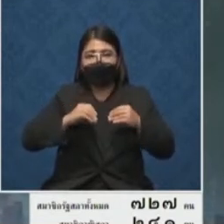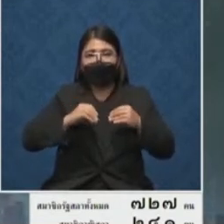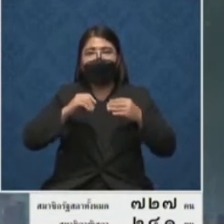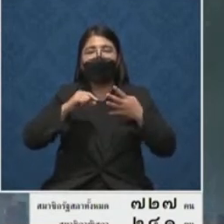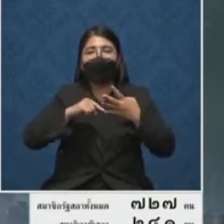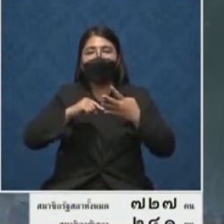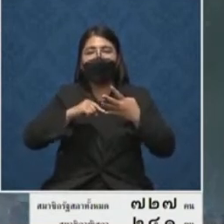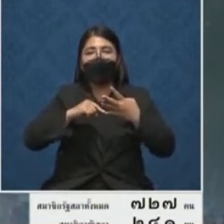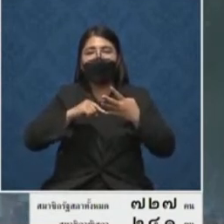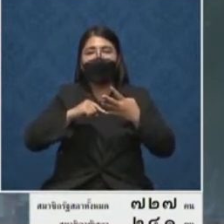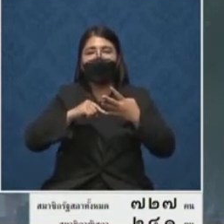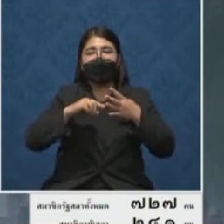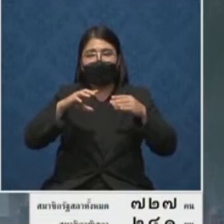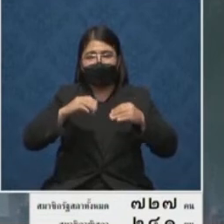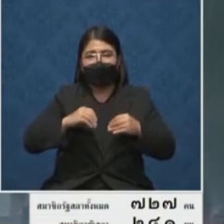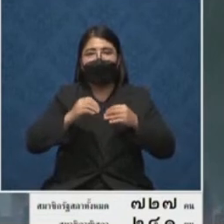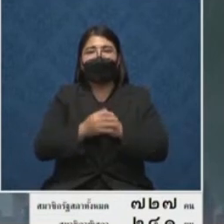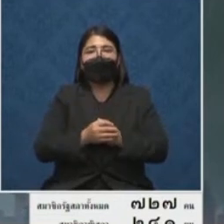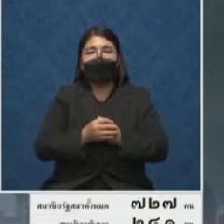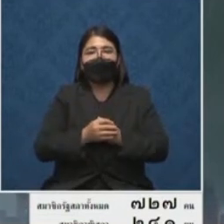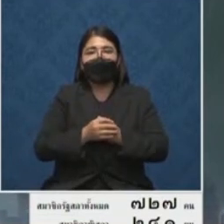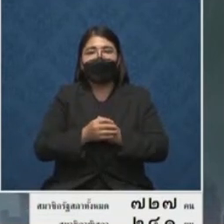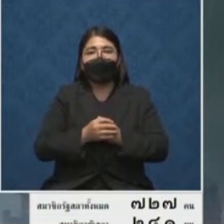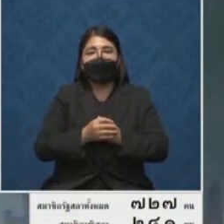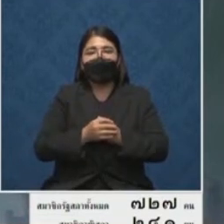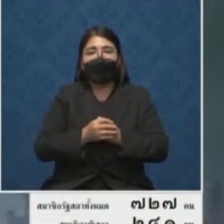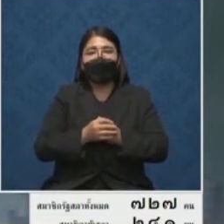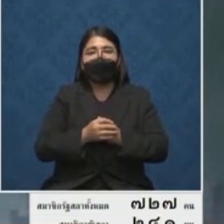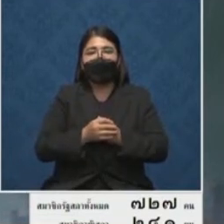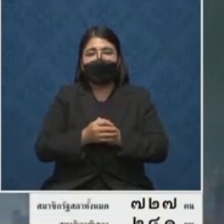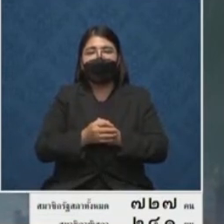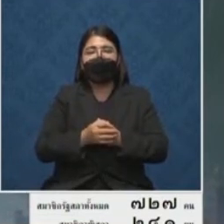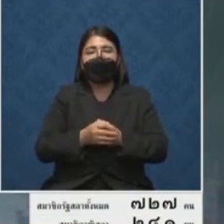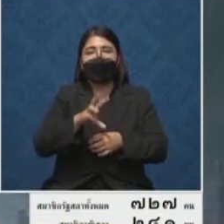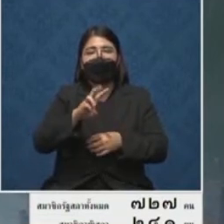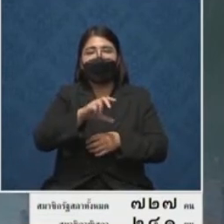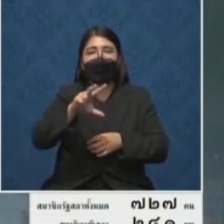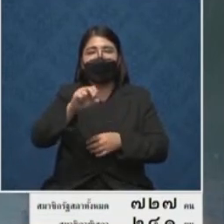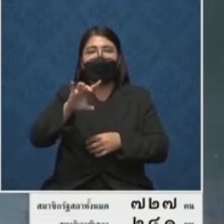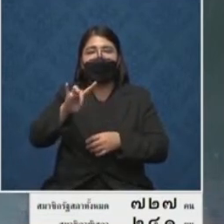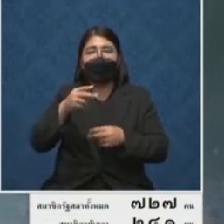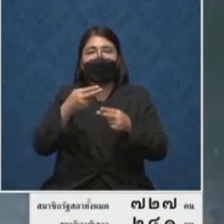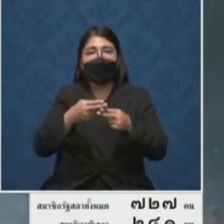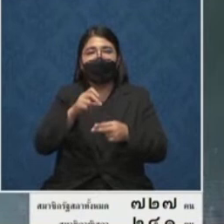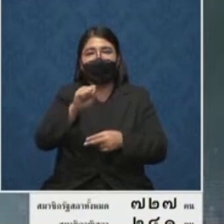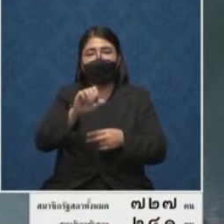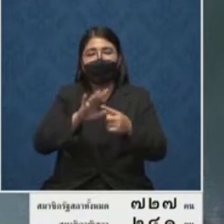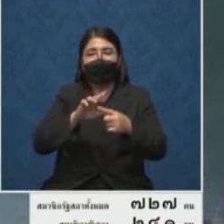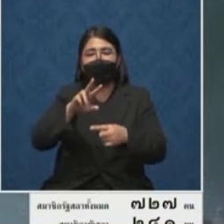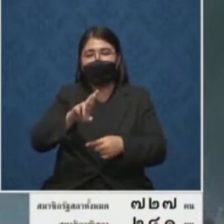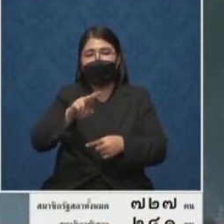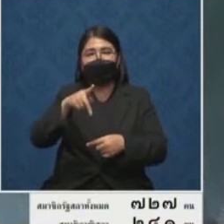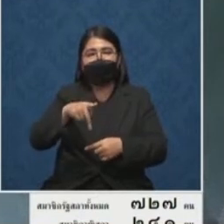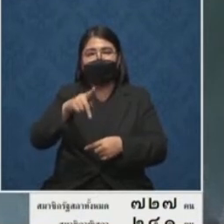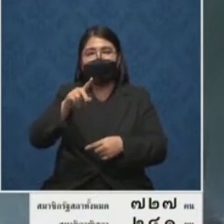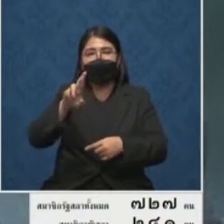การสามรับหลักการสี่รับหลักการครับ 638นายสุรพร